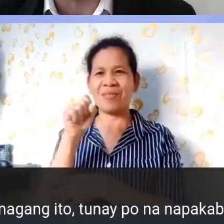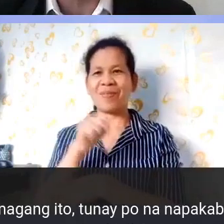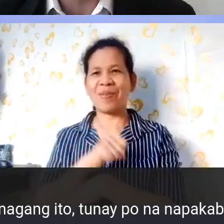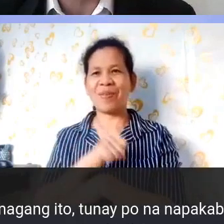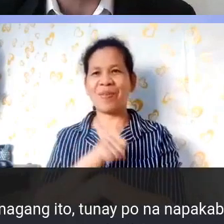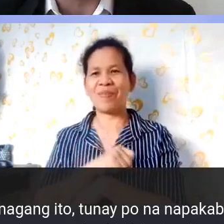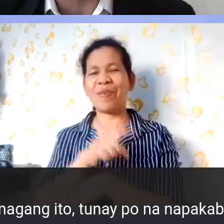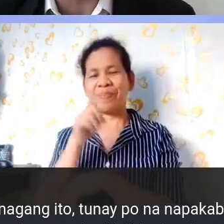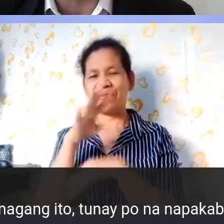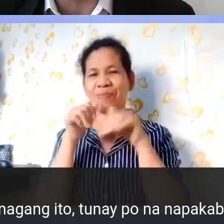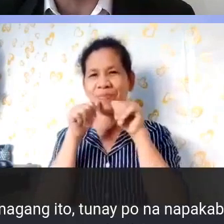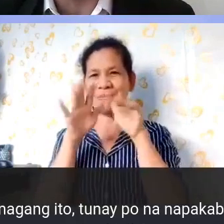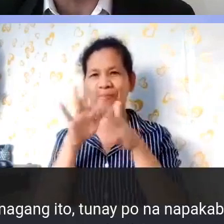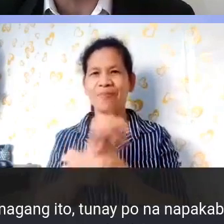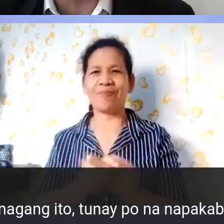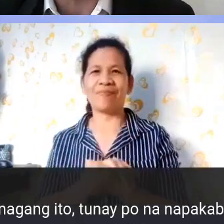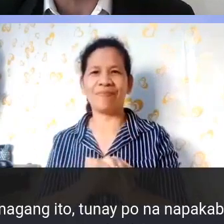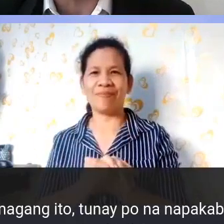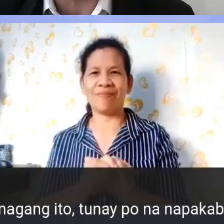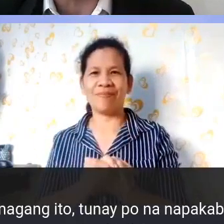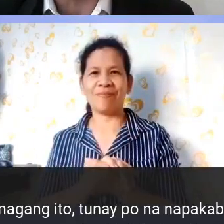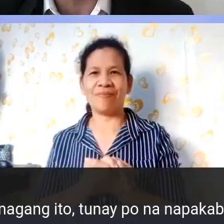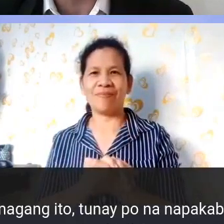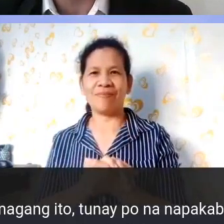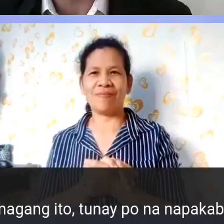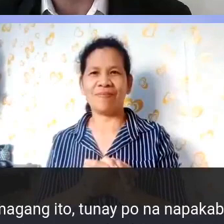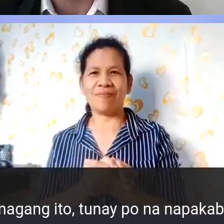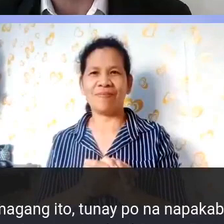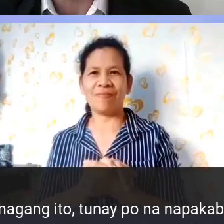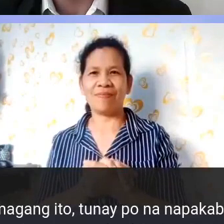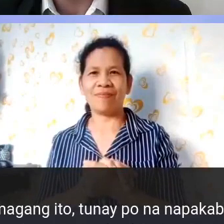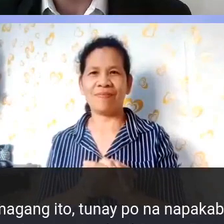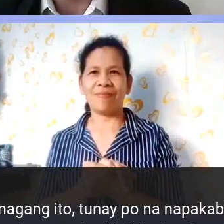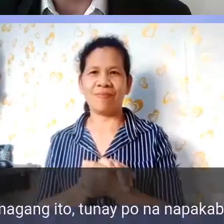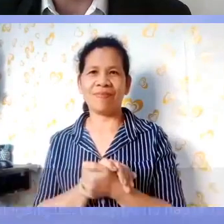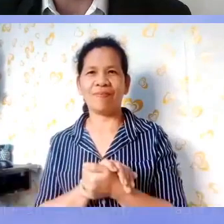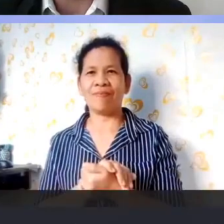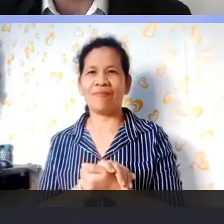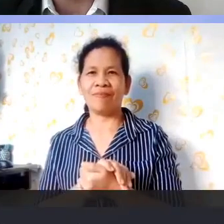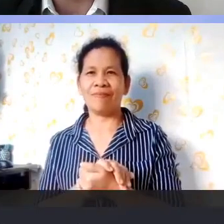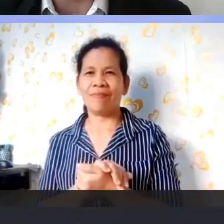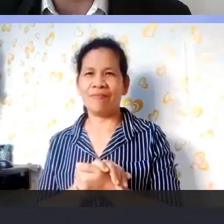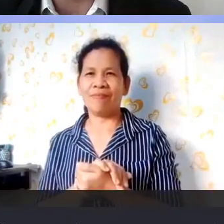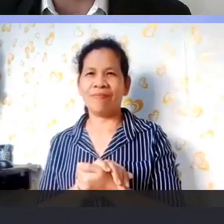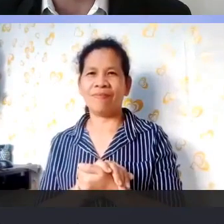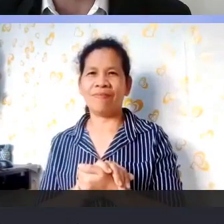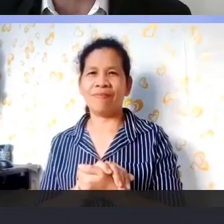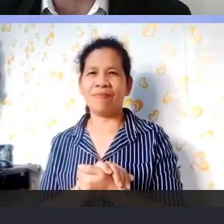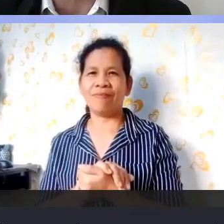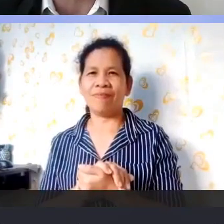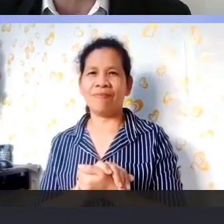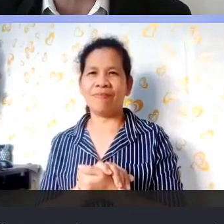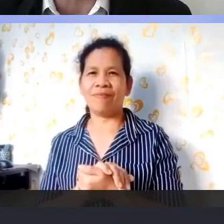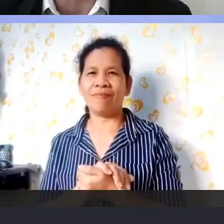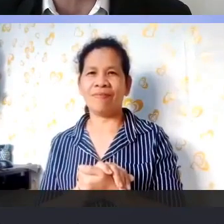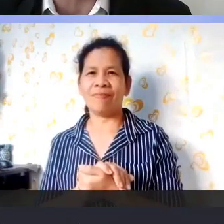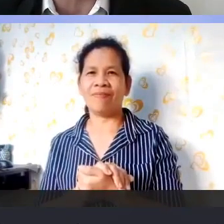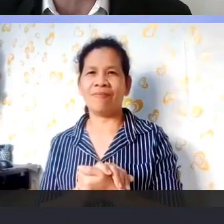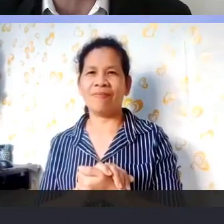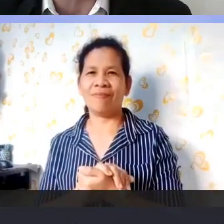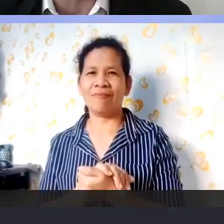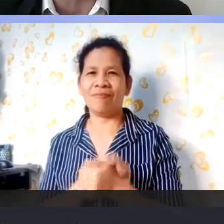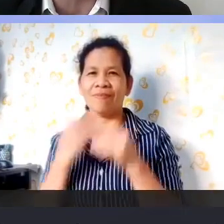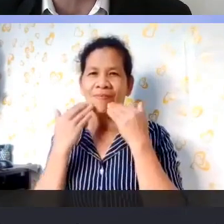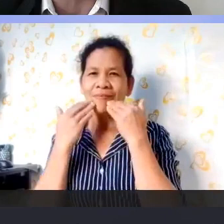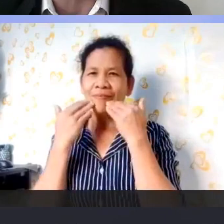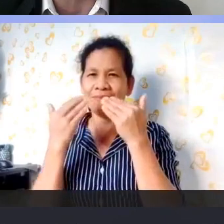po. Lalo na sa iyong Bible study. Okay? Si Ma'am Naning Makaraig, nagpapasalamat.